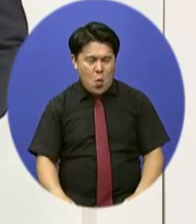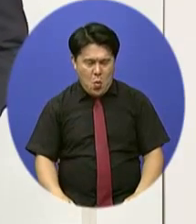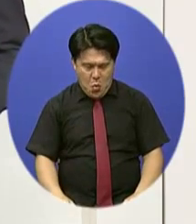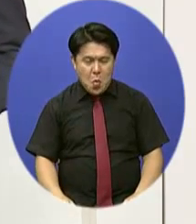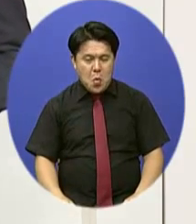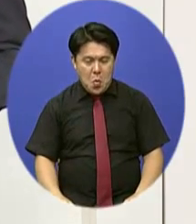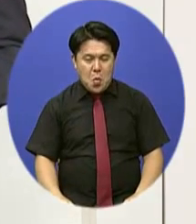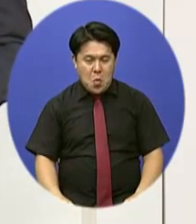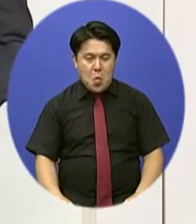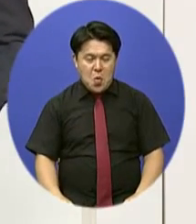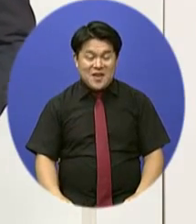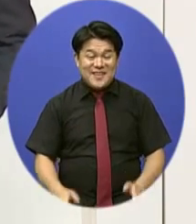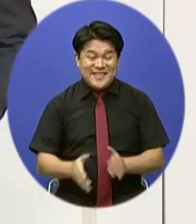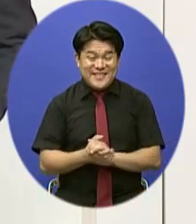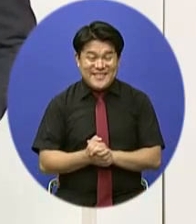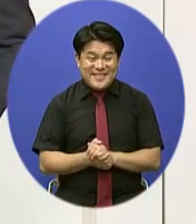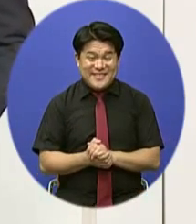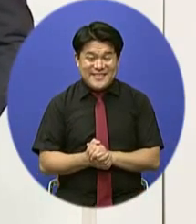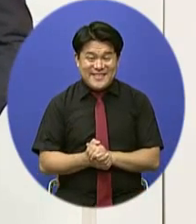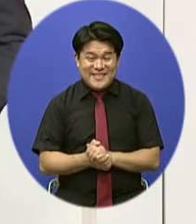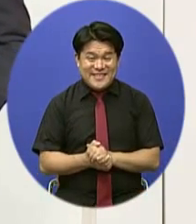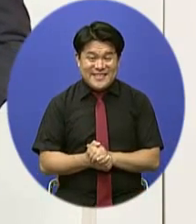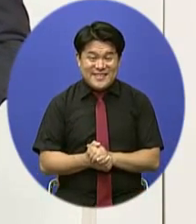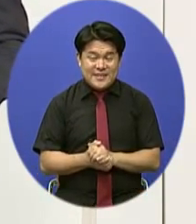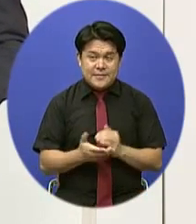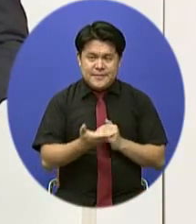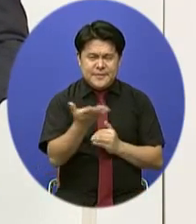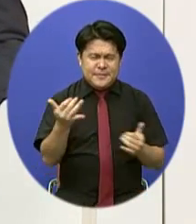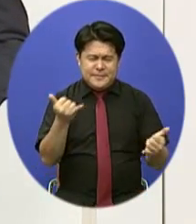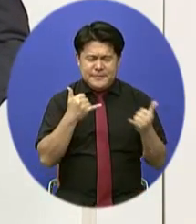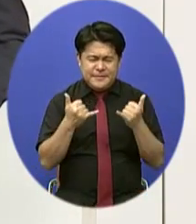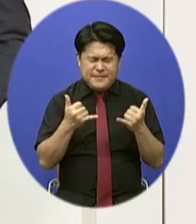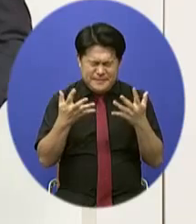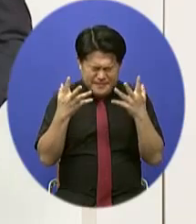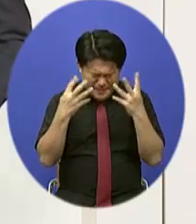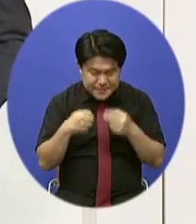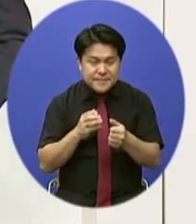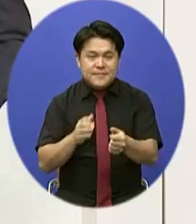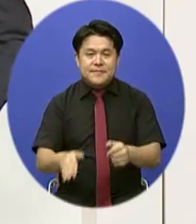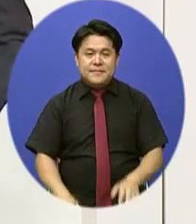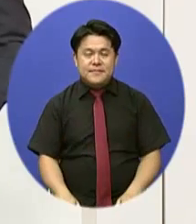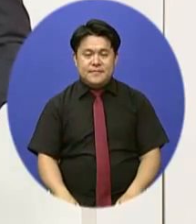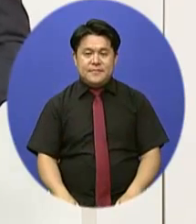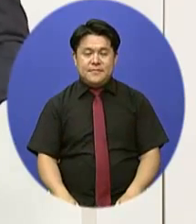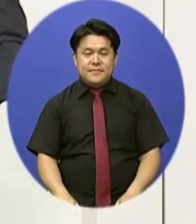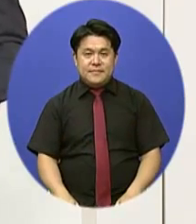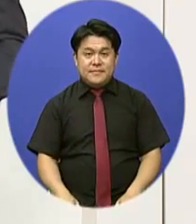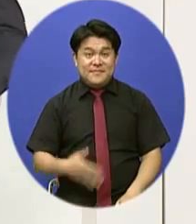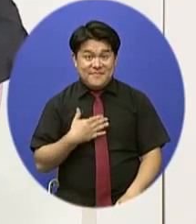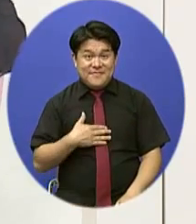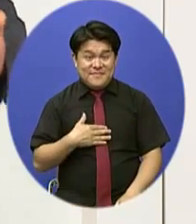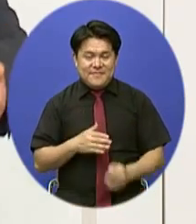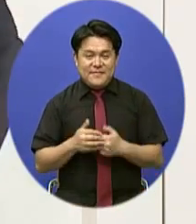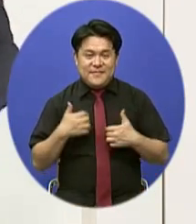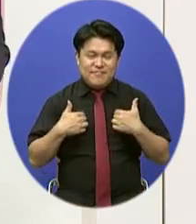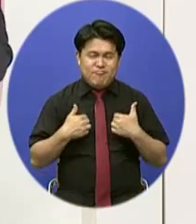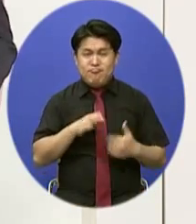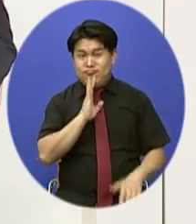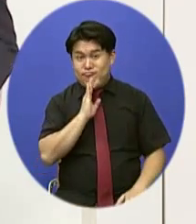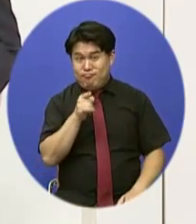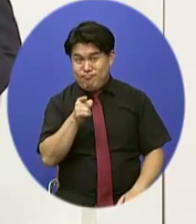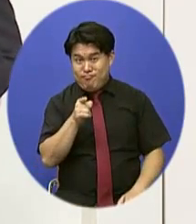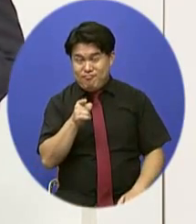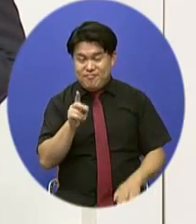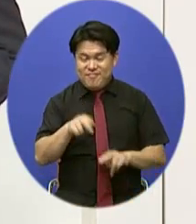네. 자, 많은 많은 참여 함께 해주시고요. 네. 퀴즈 참여도 함께 풀어보시고 네. 재미있잖아요.